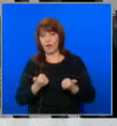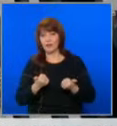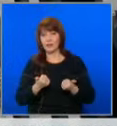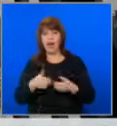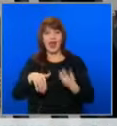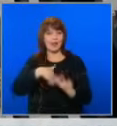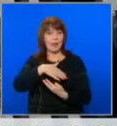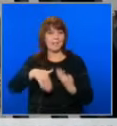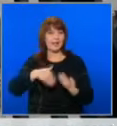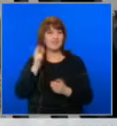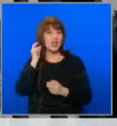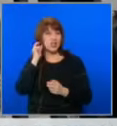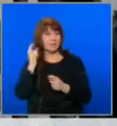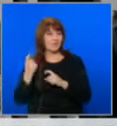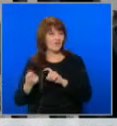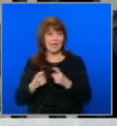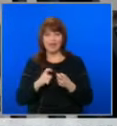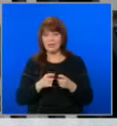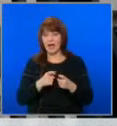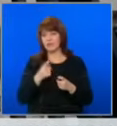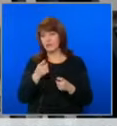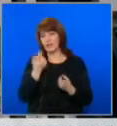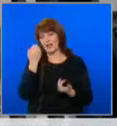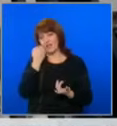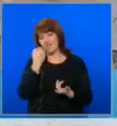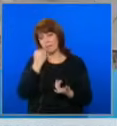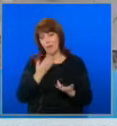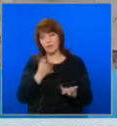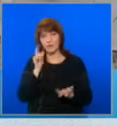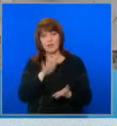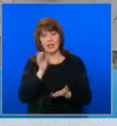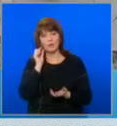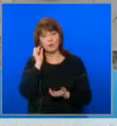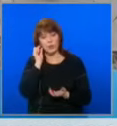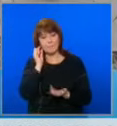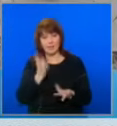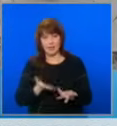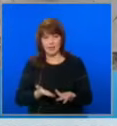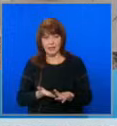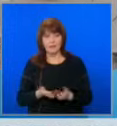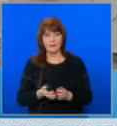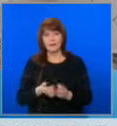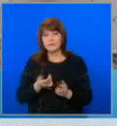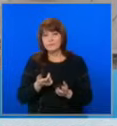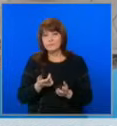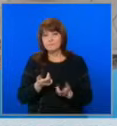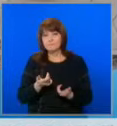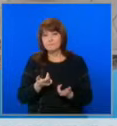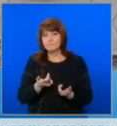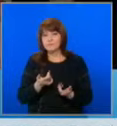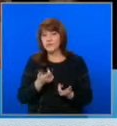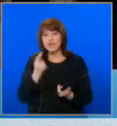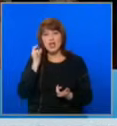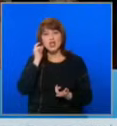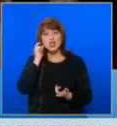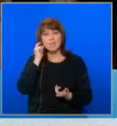намесването на неговото име в скандала определи като възползване явно са решили да се възползват от ситуацията това че